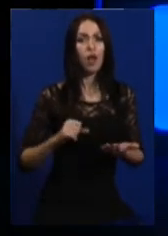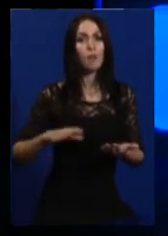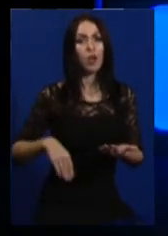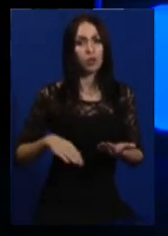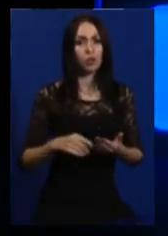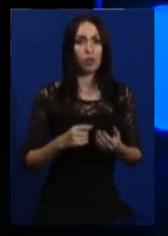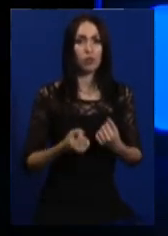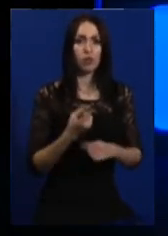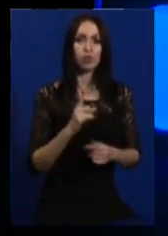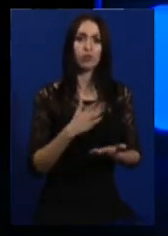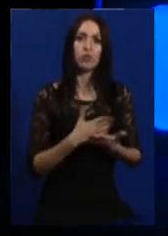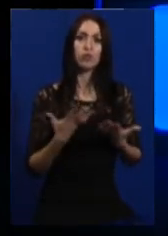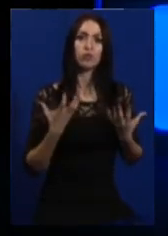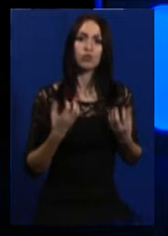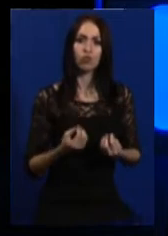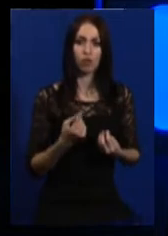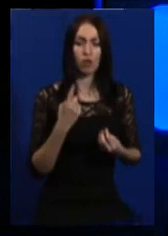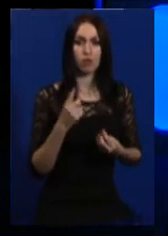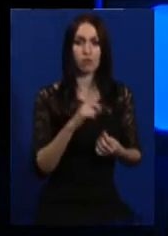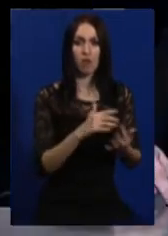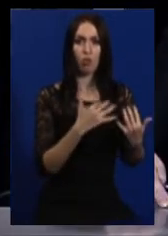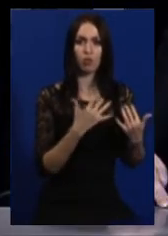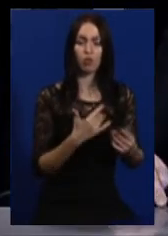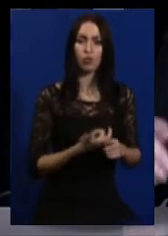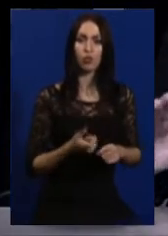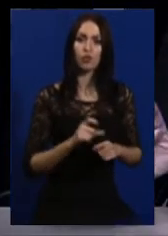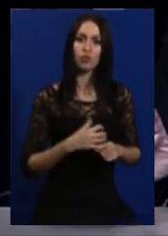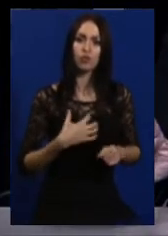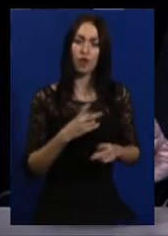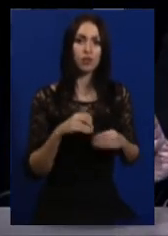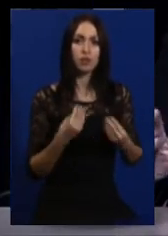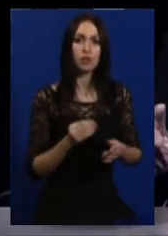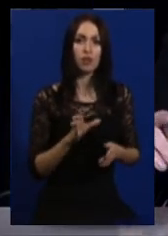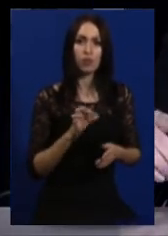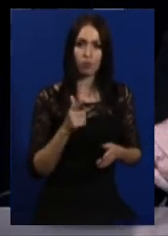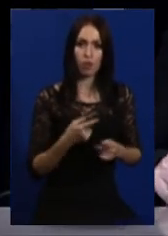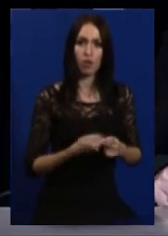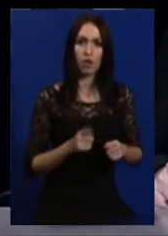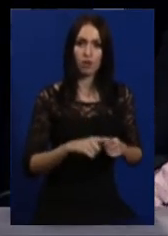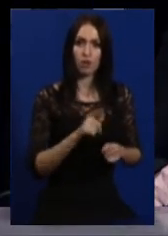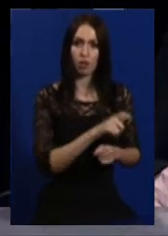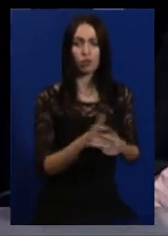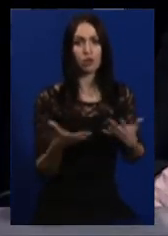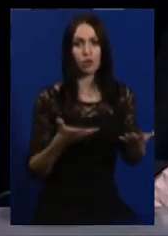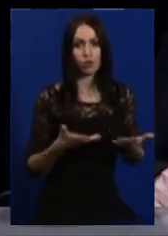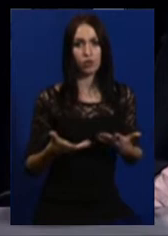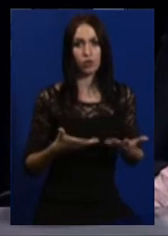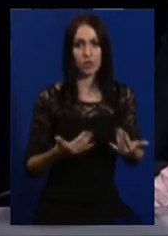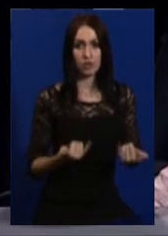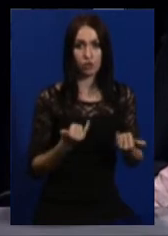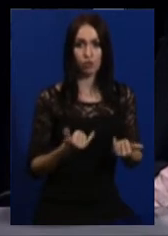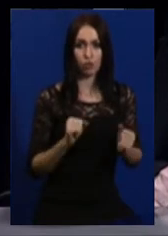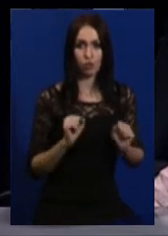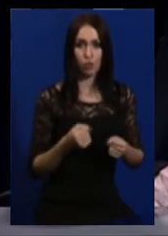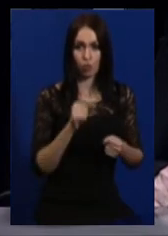оказалось что есть еще одна аудитория очень важно не дай бог конечно это те люди которые вот сейчас могут